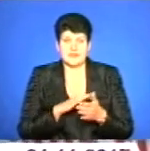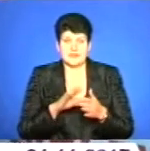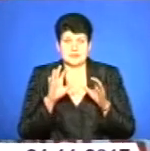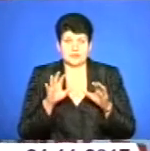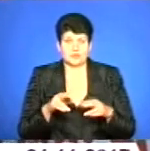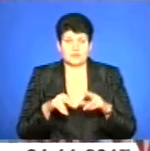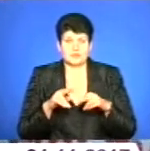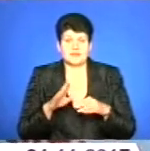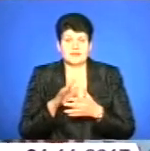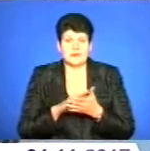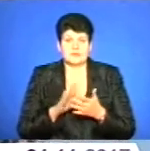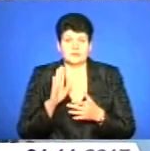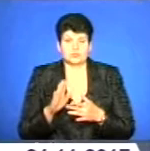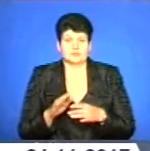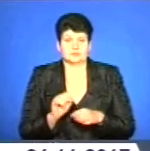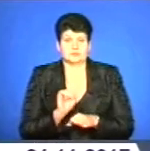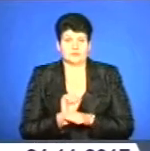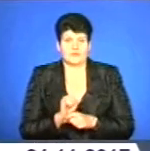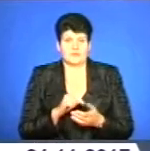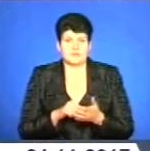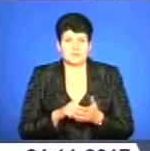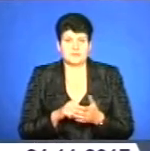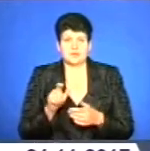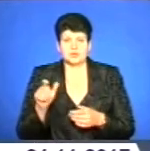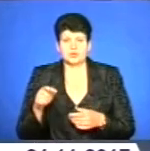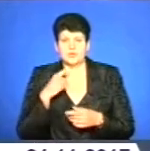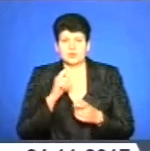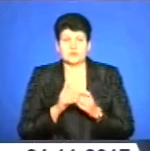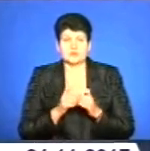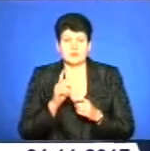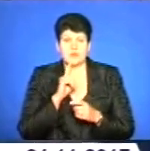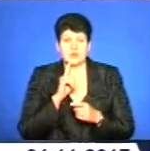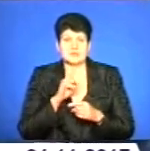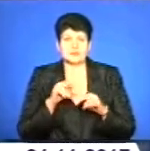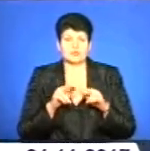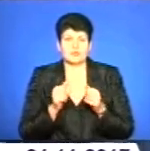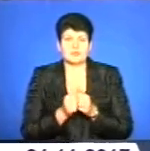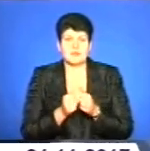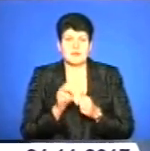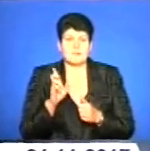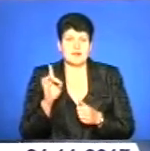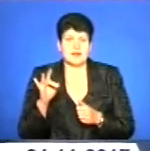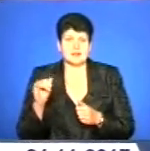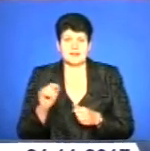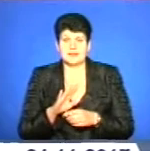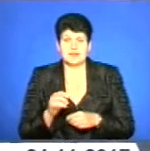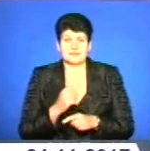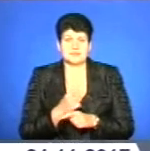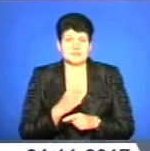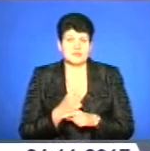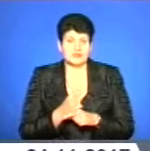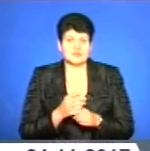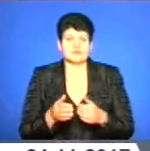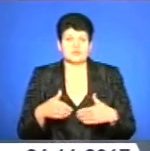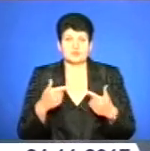будівництва, ми далі будемо блокувати місто. Люди кажуть, боротимуться, аж поки забудову біля Березоля не заборонять. Ми вкотре звернулись у міську